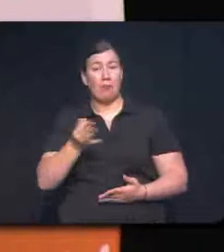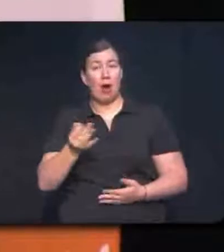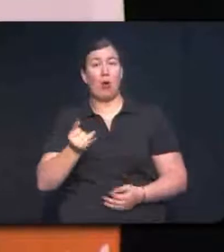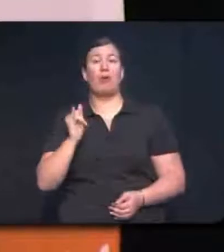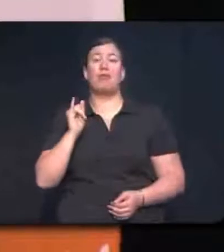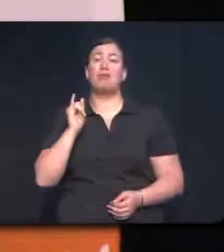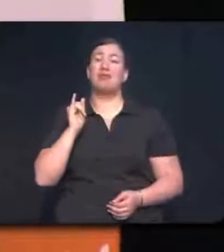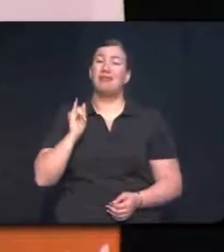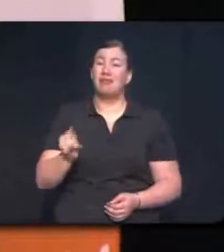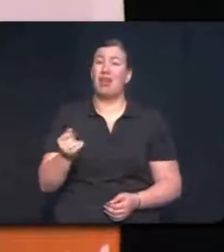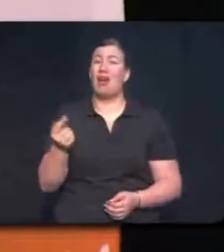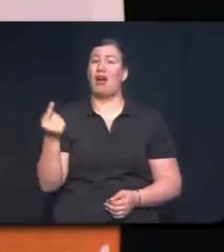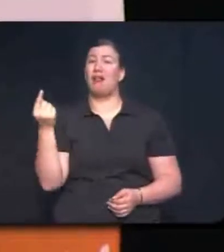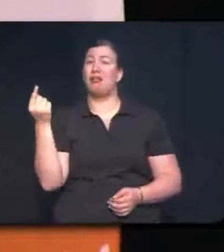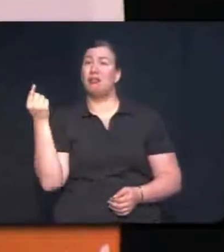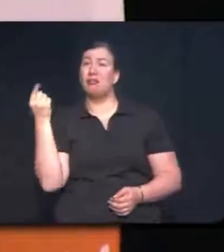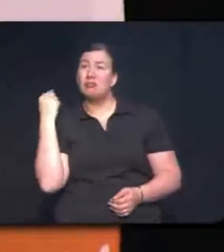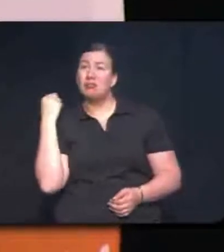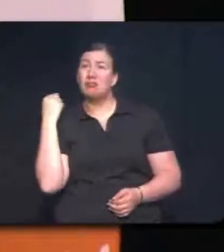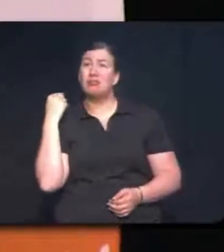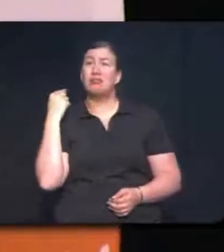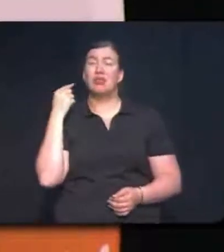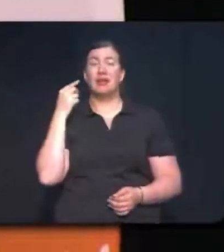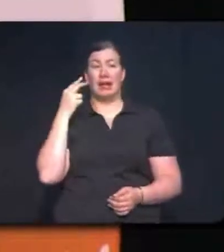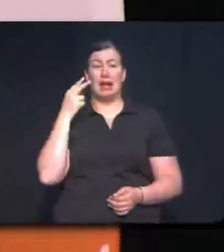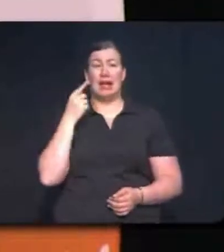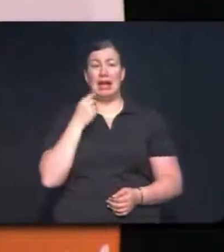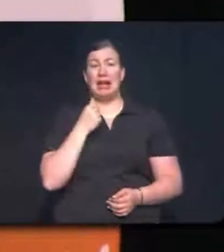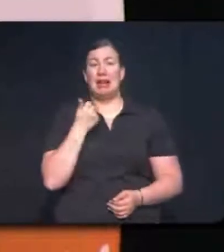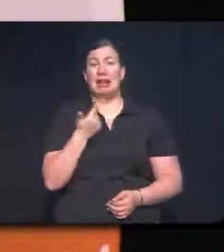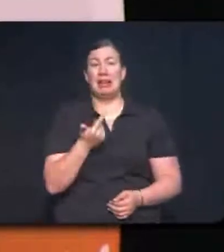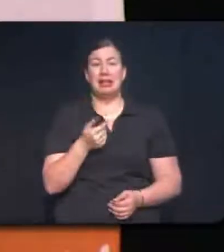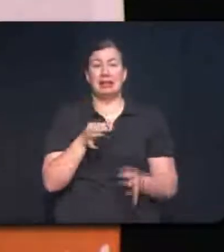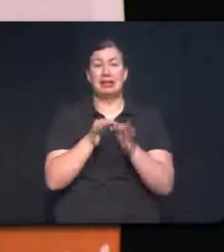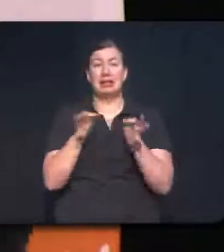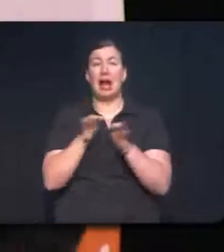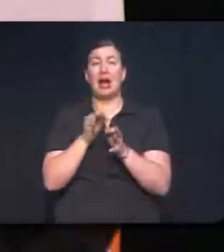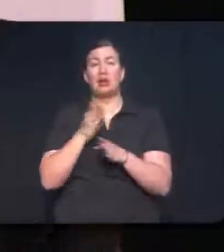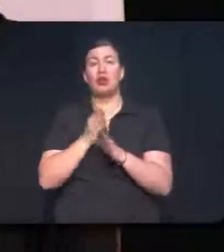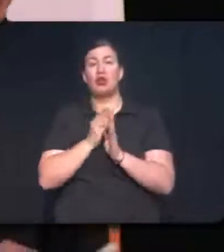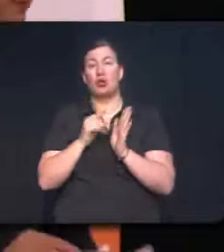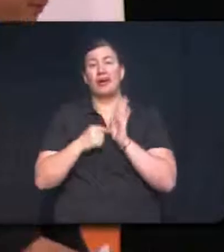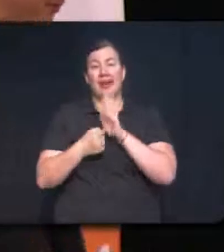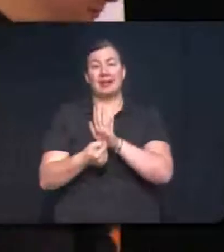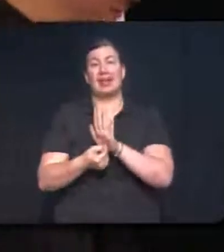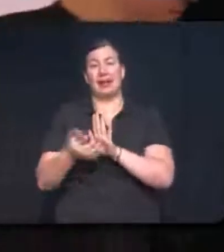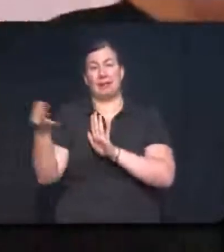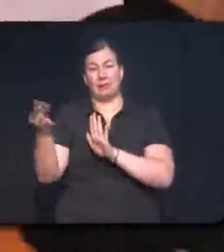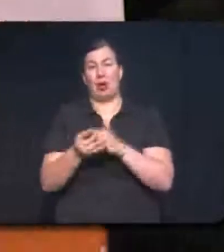Kafka Essen Schauspiel der letzten anderthalb Tage denke ich gesehen danke